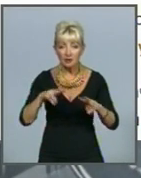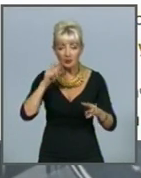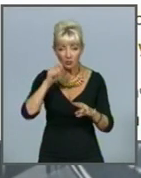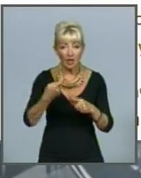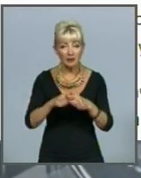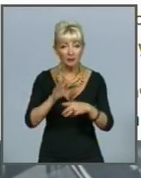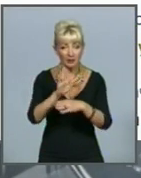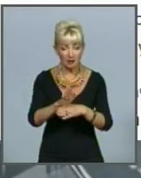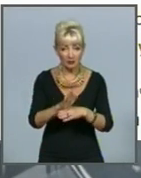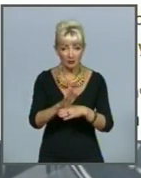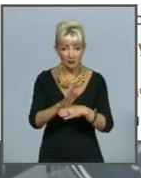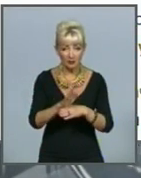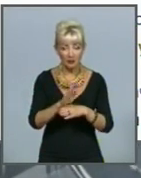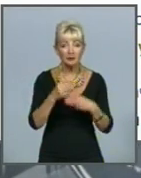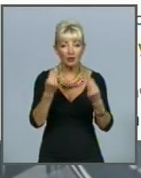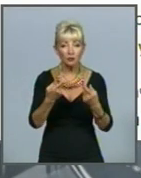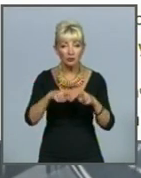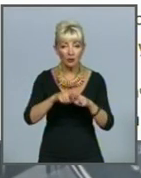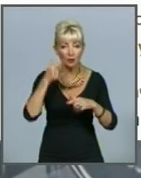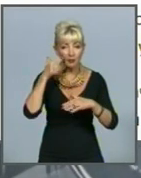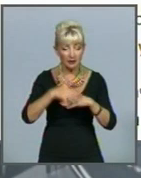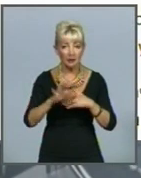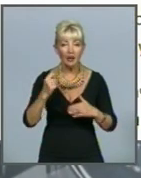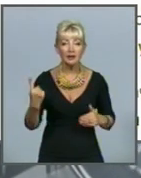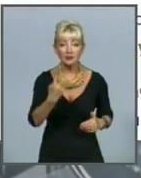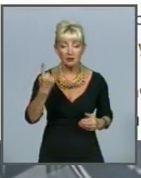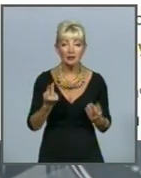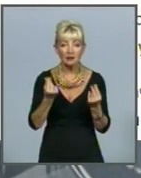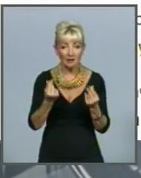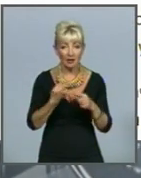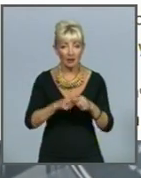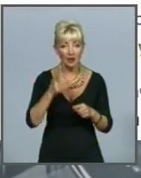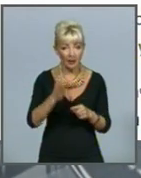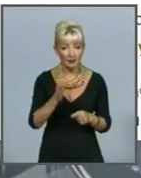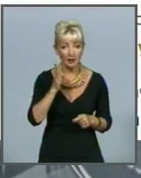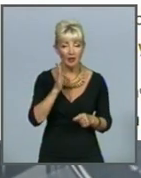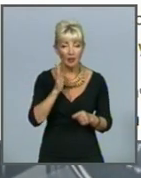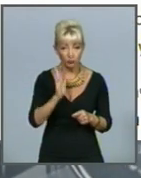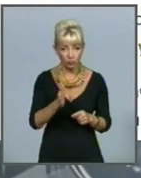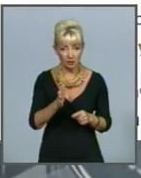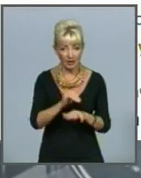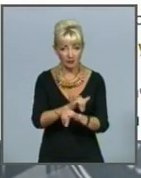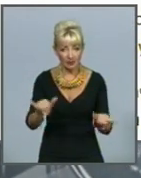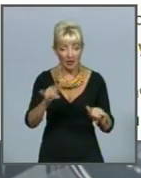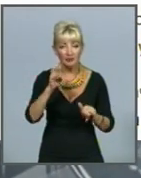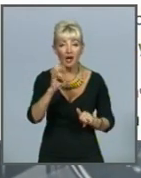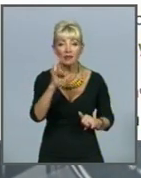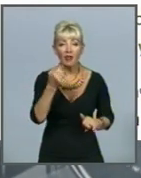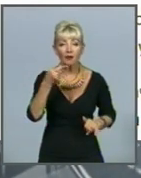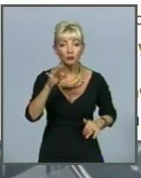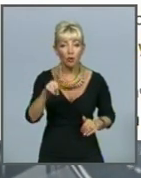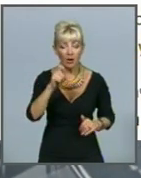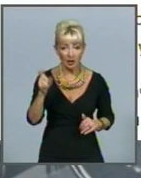таке поняття, як єдина ціна, яку видає НАК «Нафтогаз». Тобто кожен постачальник, в залежності від